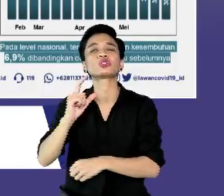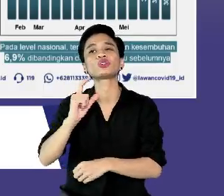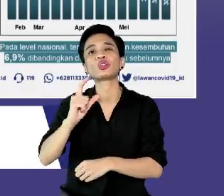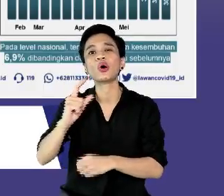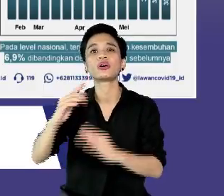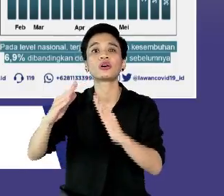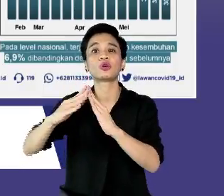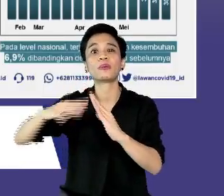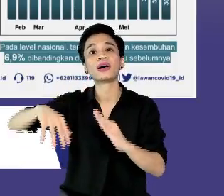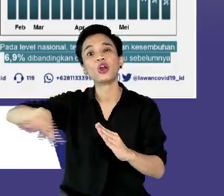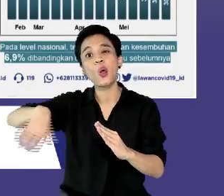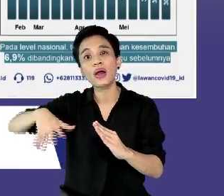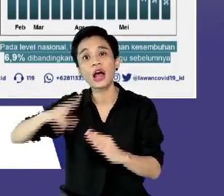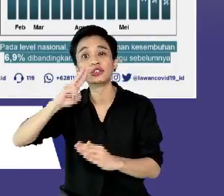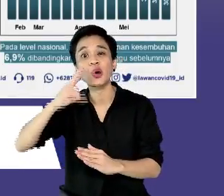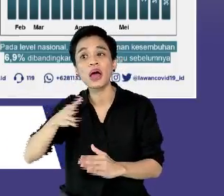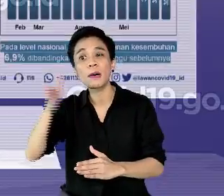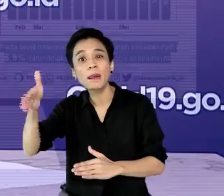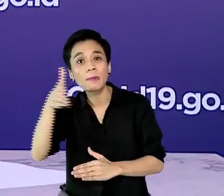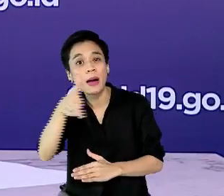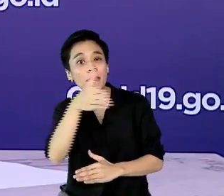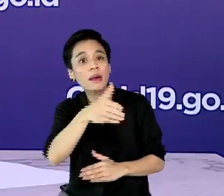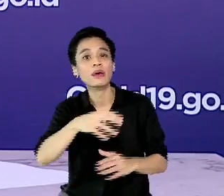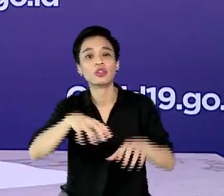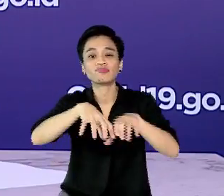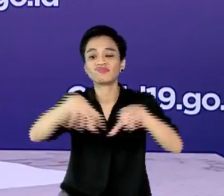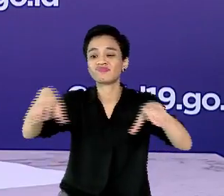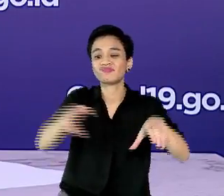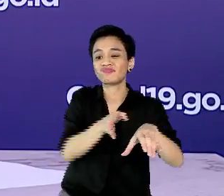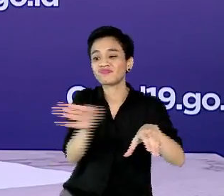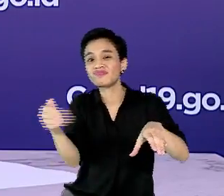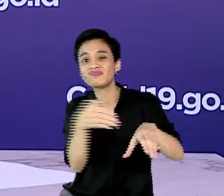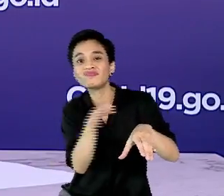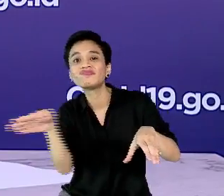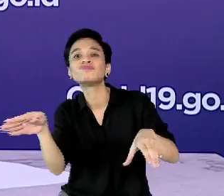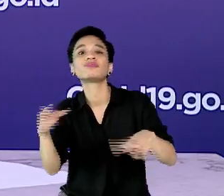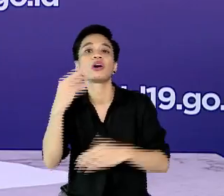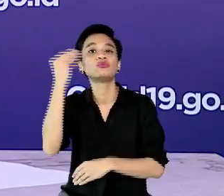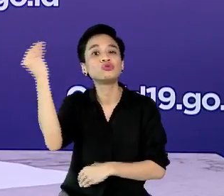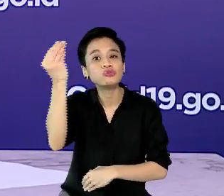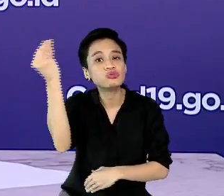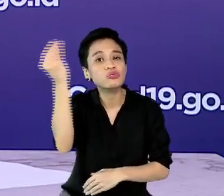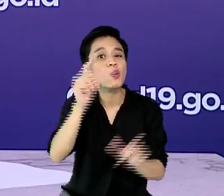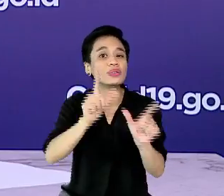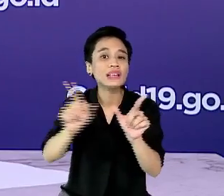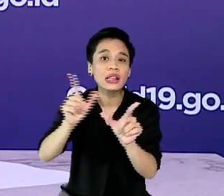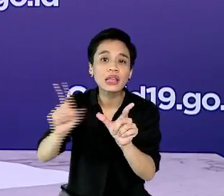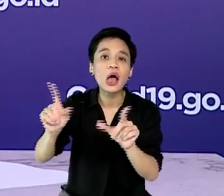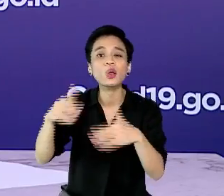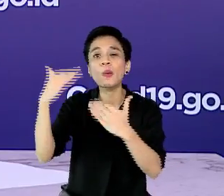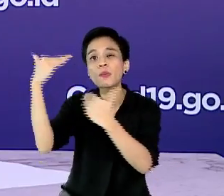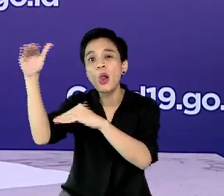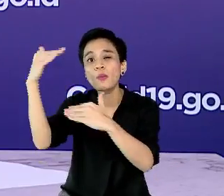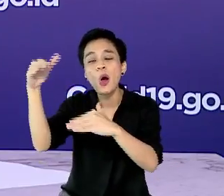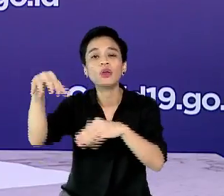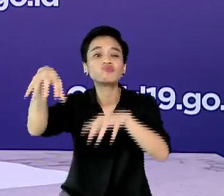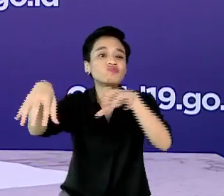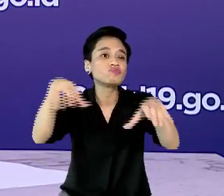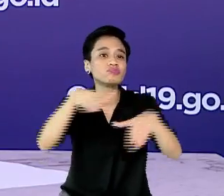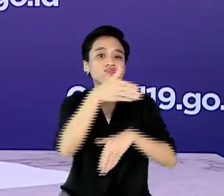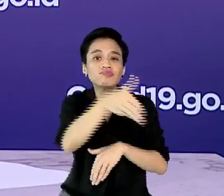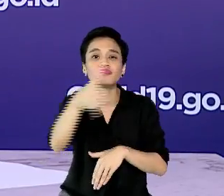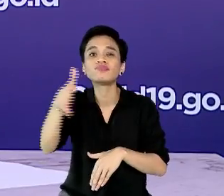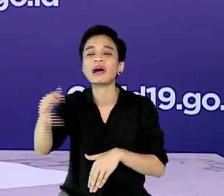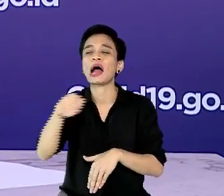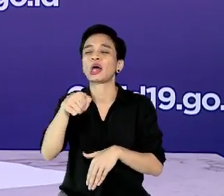rumah sanak saudara, melakukan perjalanan keluar wilayah, melakukan wisata maupun menuju pusat perbelanjaan. Untuk